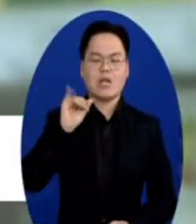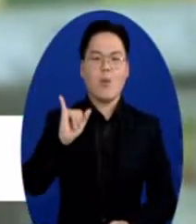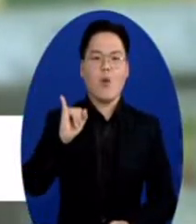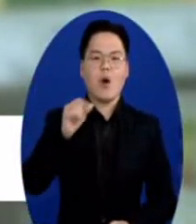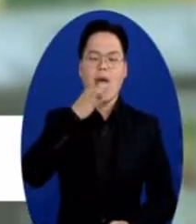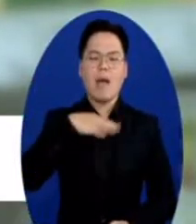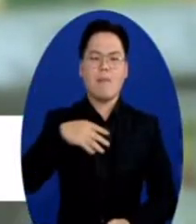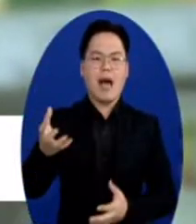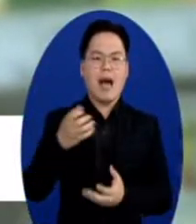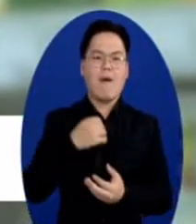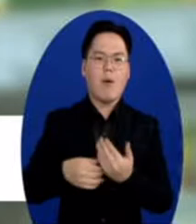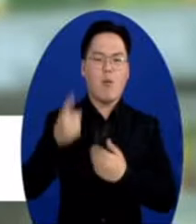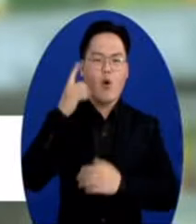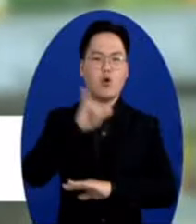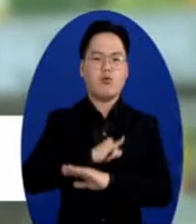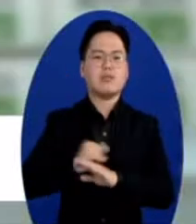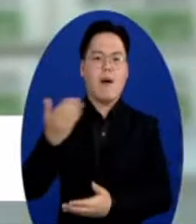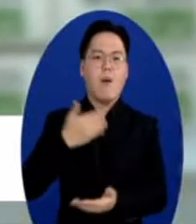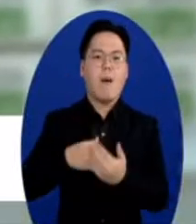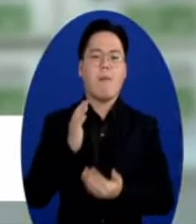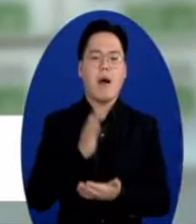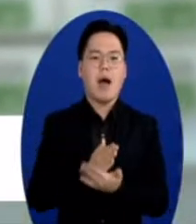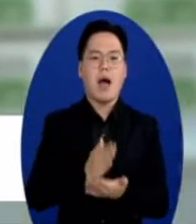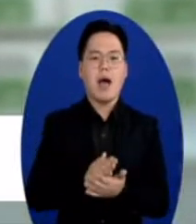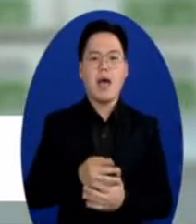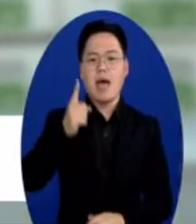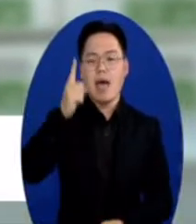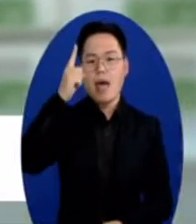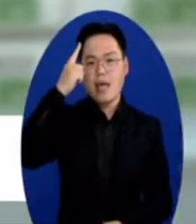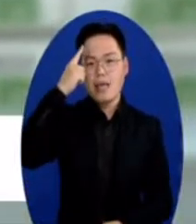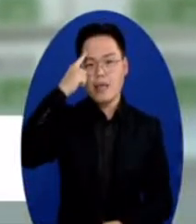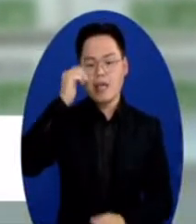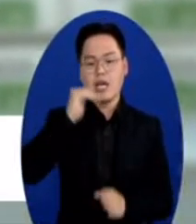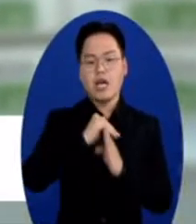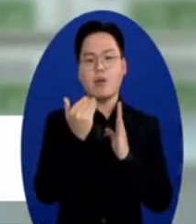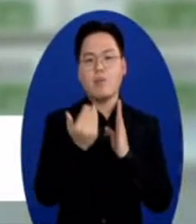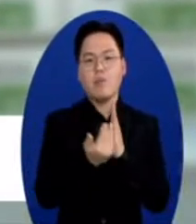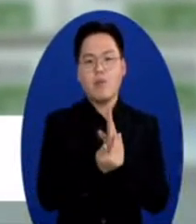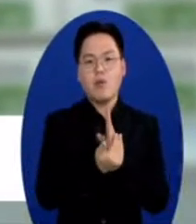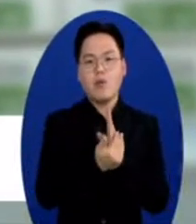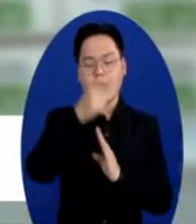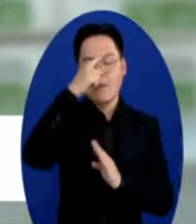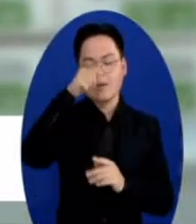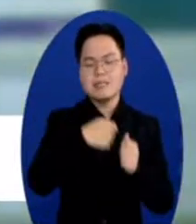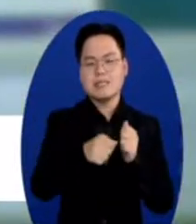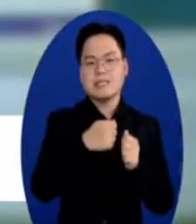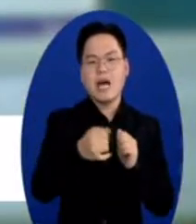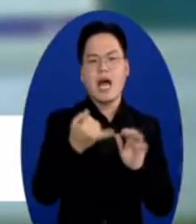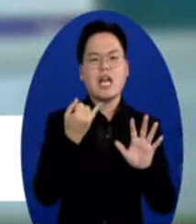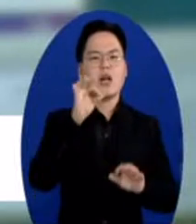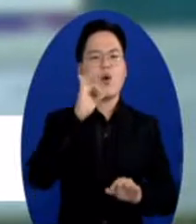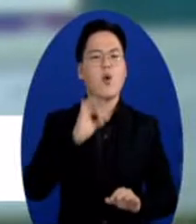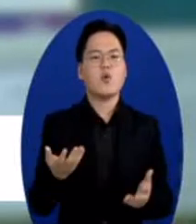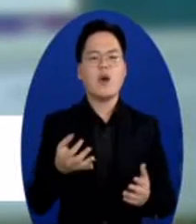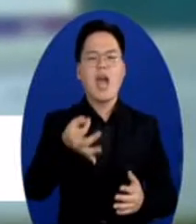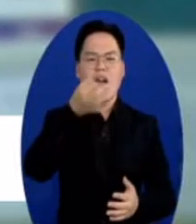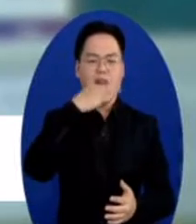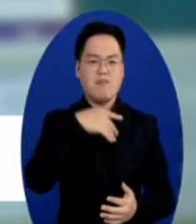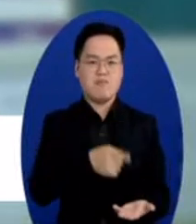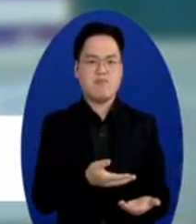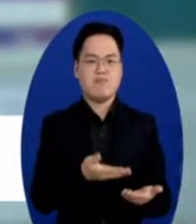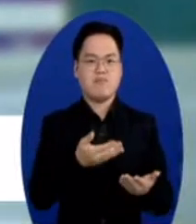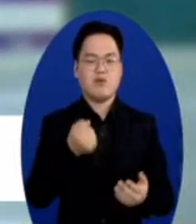хэрэгэлдэг цөөхөн улсын тоонд багтаажээ. Монгол улсын нэг өрхийн эрүүл мэндэдээ зориулсан зардлын 60% эм дангаараа эзэлж